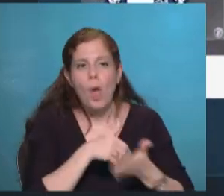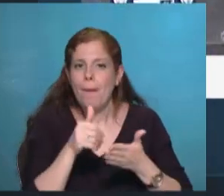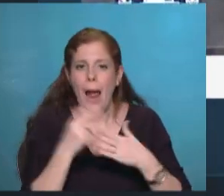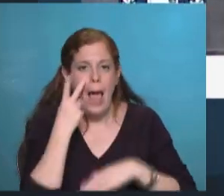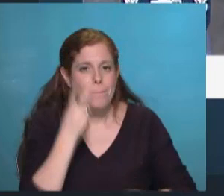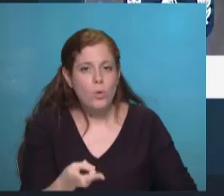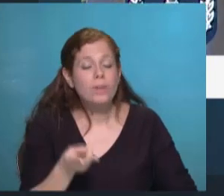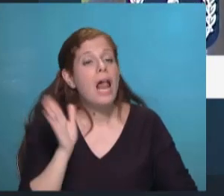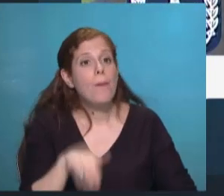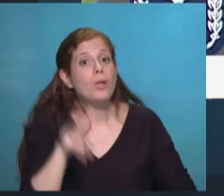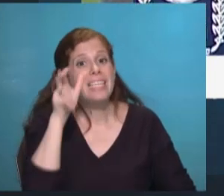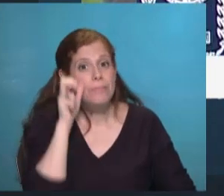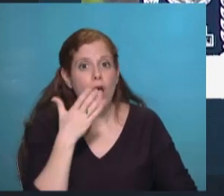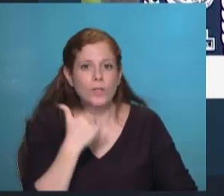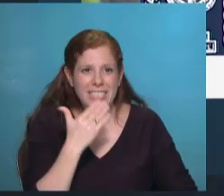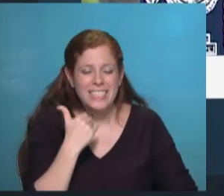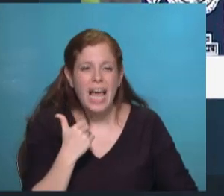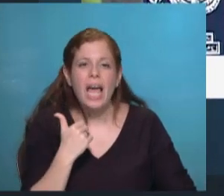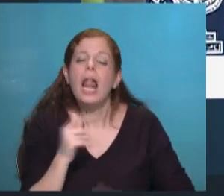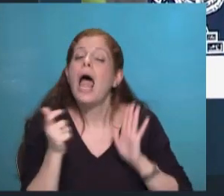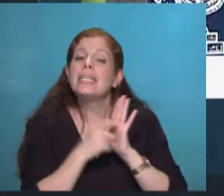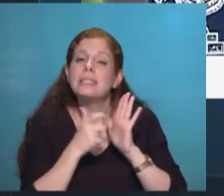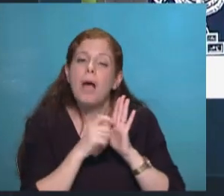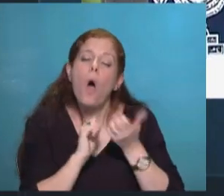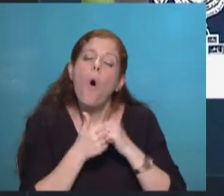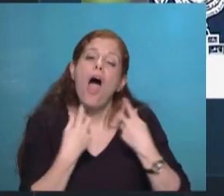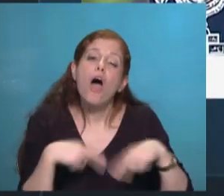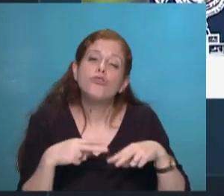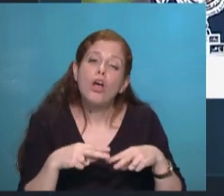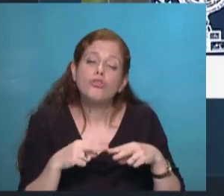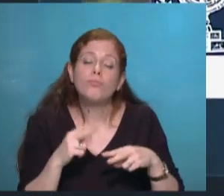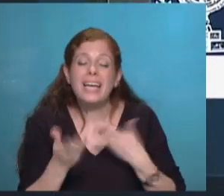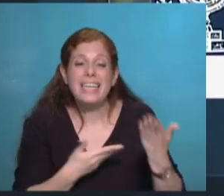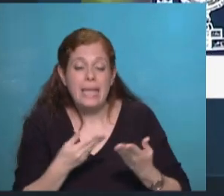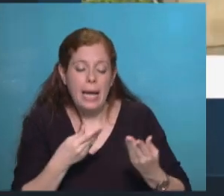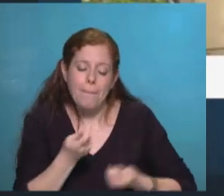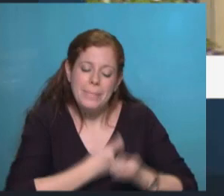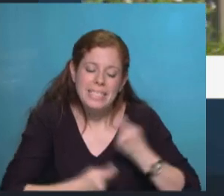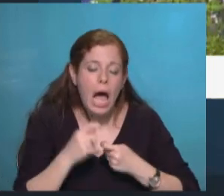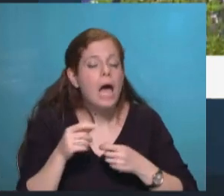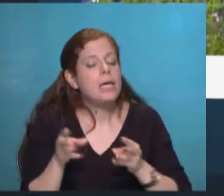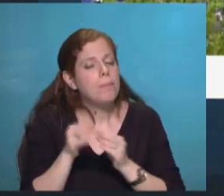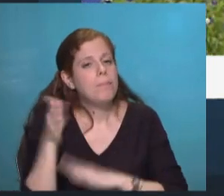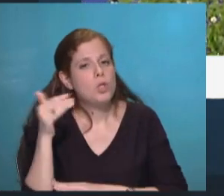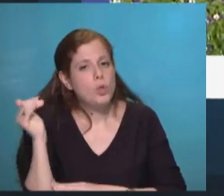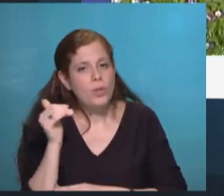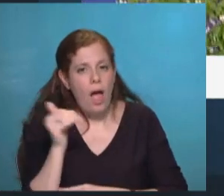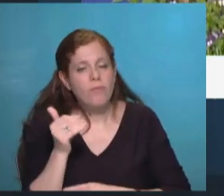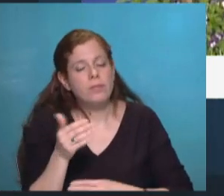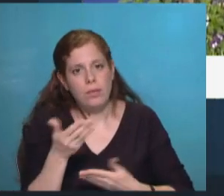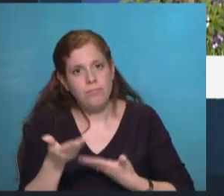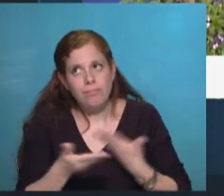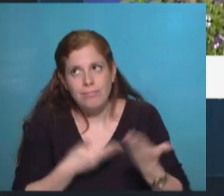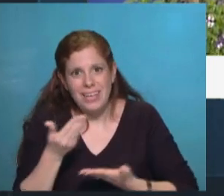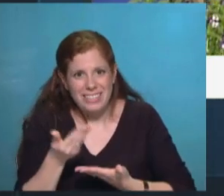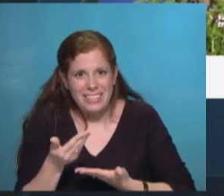למרות ציפייה ישראלית. הסיבה גם החשש מפגיעה ביחסי המסחר עם מדינות ערב, מדובר על יחסי מסחר מיליארדים, ואחרי